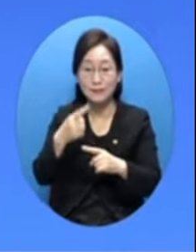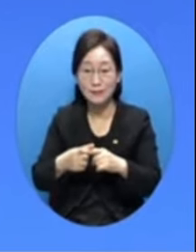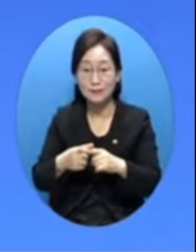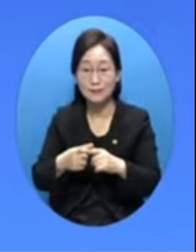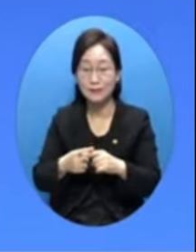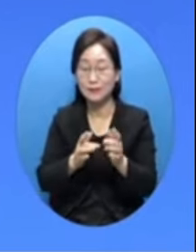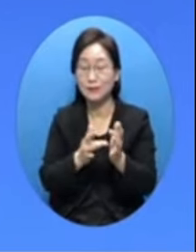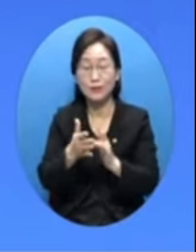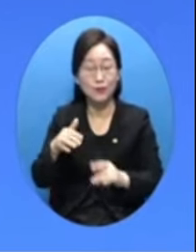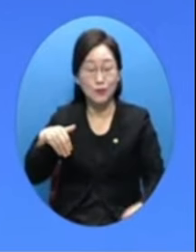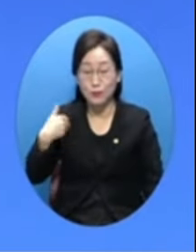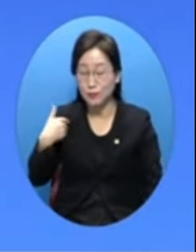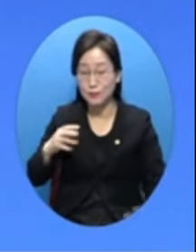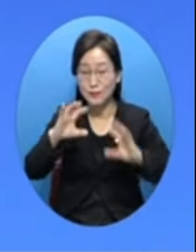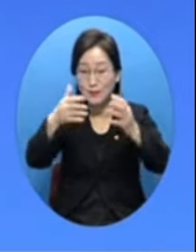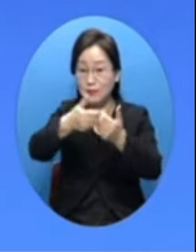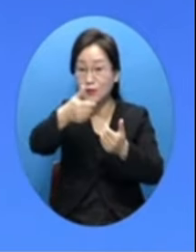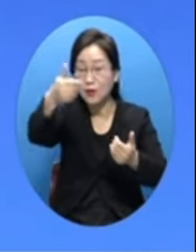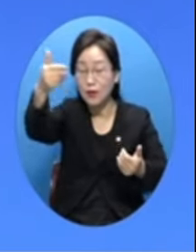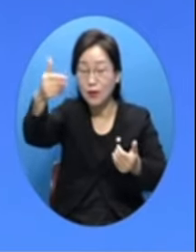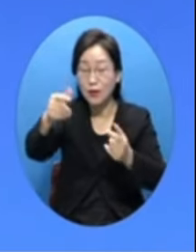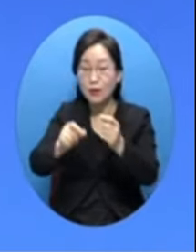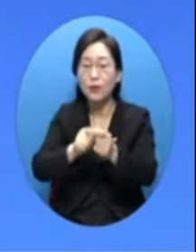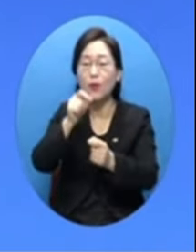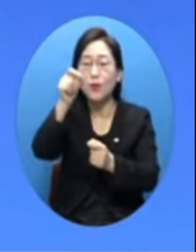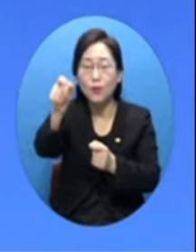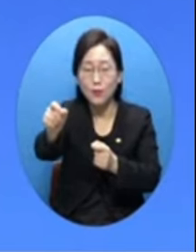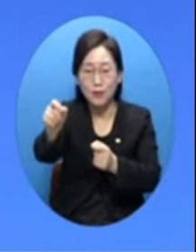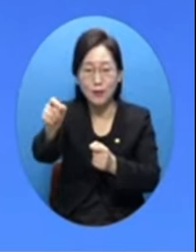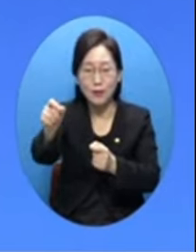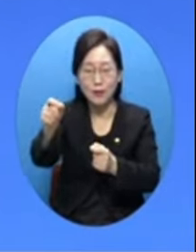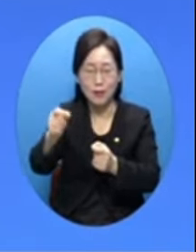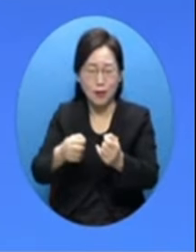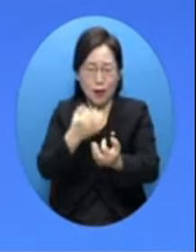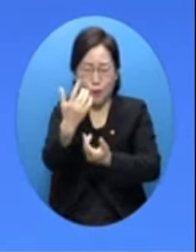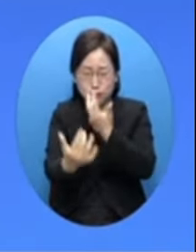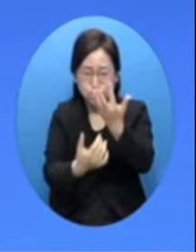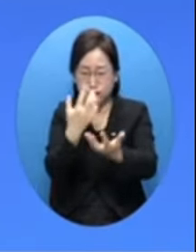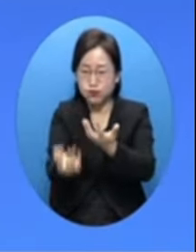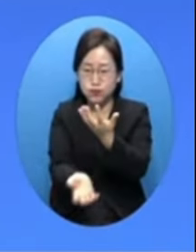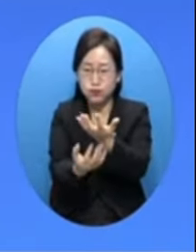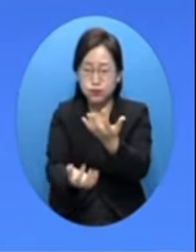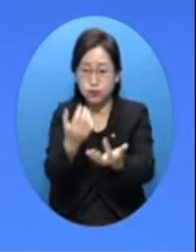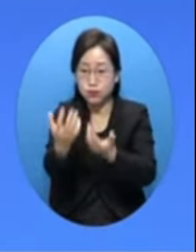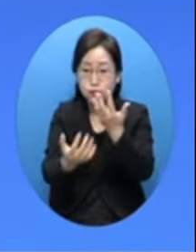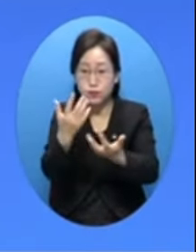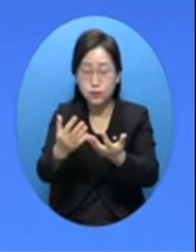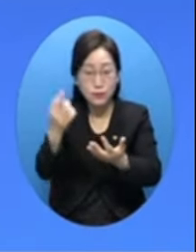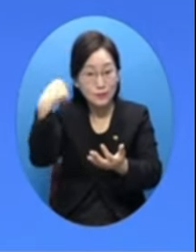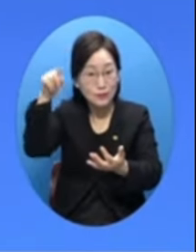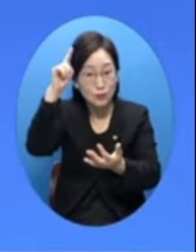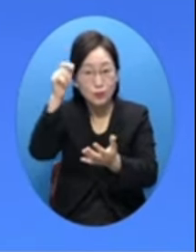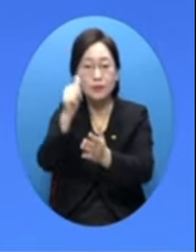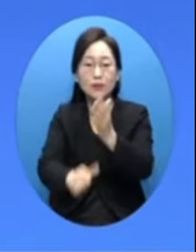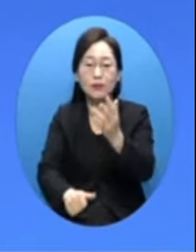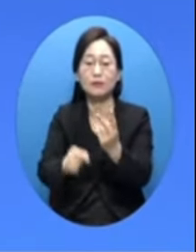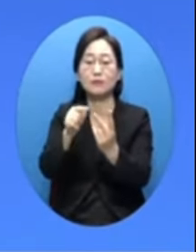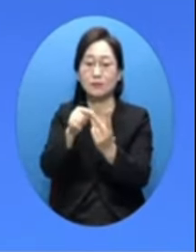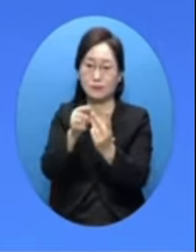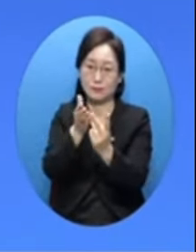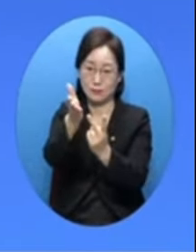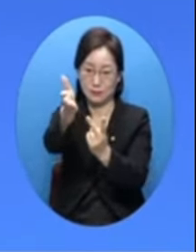예수님을 모르고 생활 따는 사람들이 가는 영원한 불못 있는 지옥으로 가는 길이 있습니다